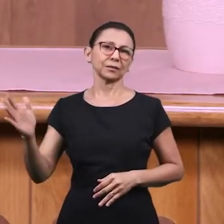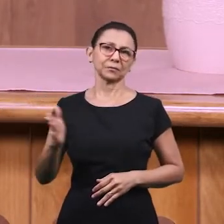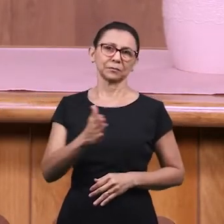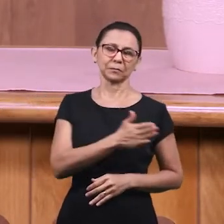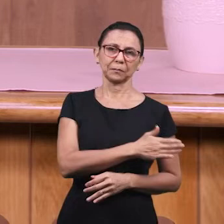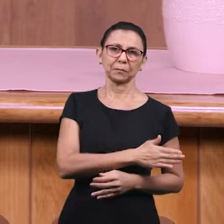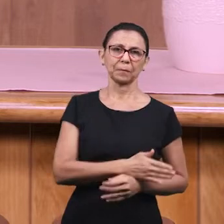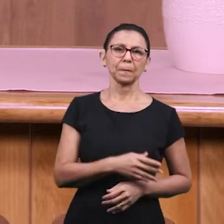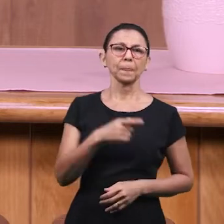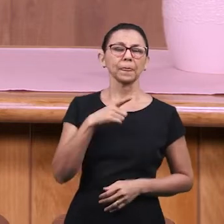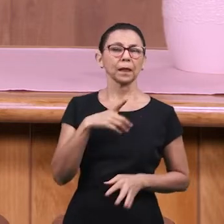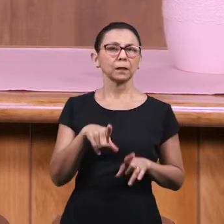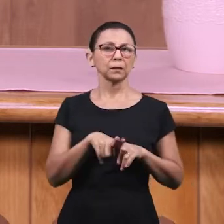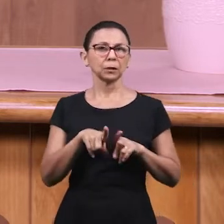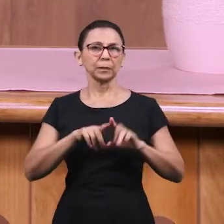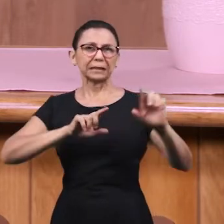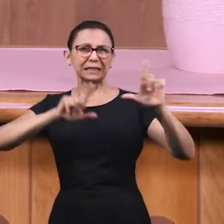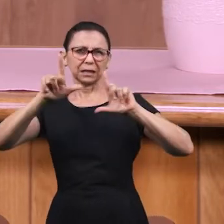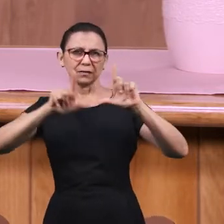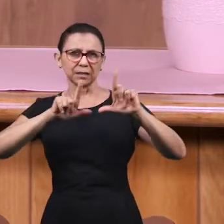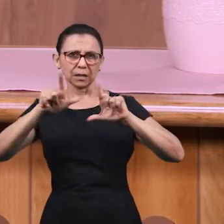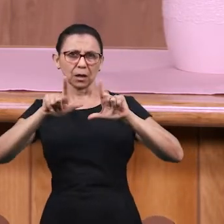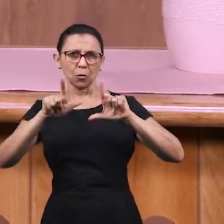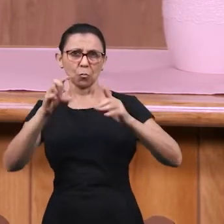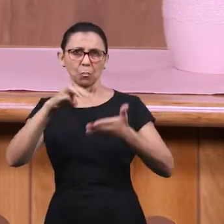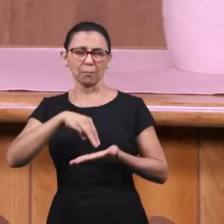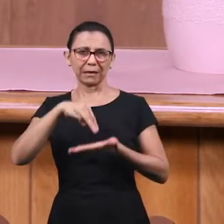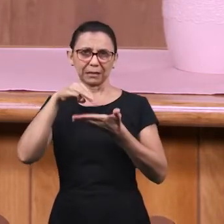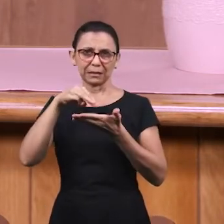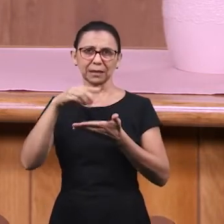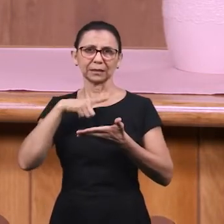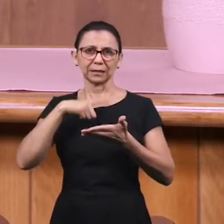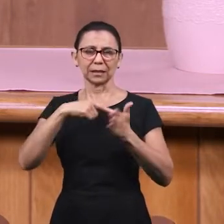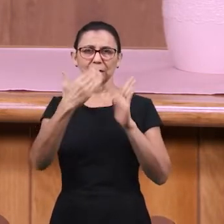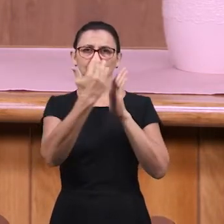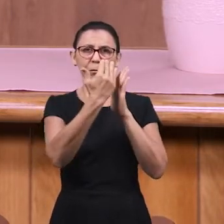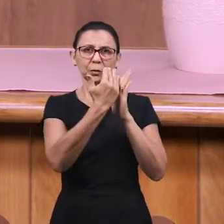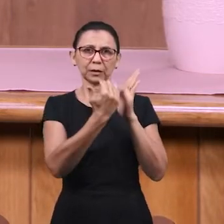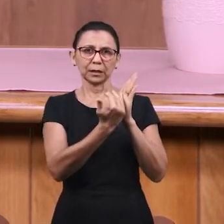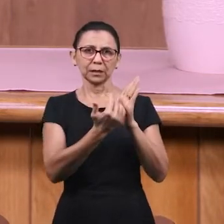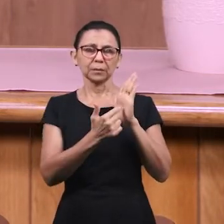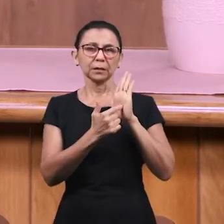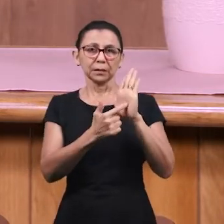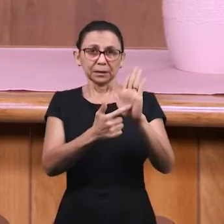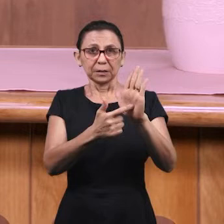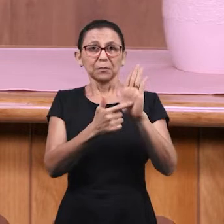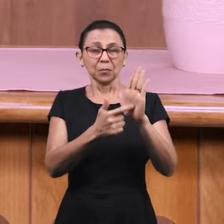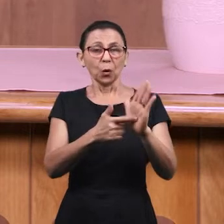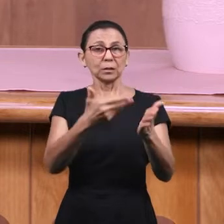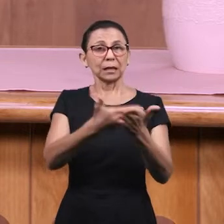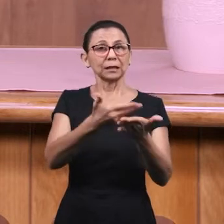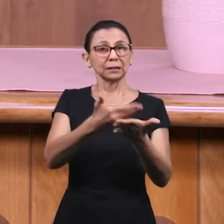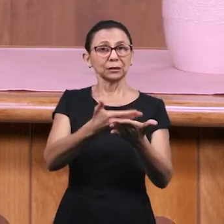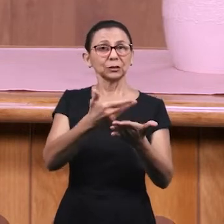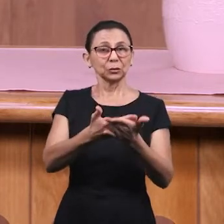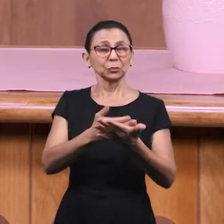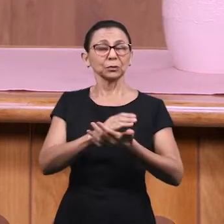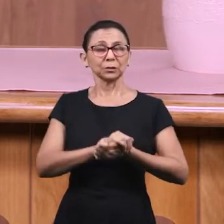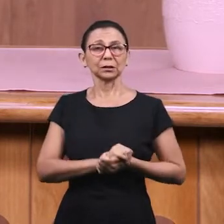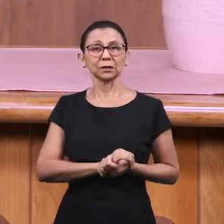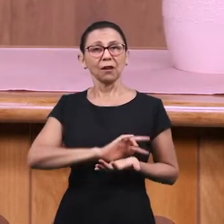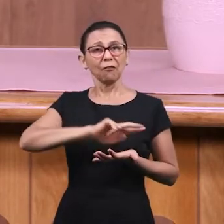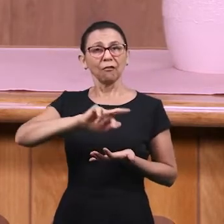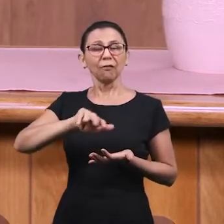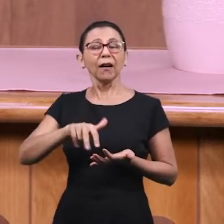«Провозглашая вечное Евангелие», когда мы изучаем скинию, вы видите образы Иисуса в Ветхом Завете, уже в